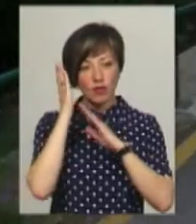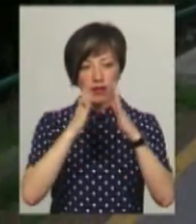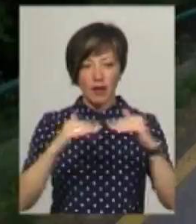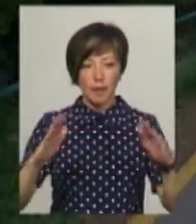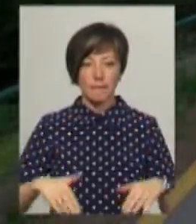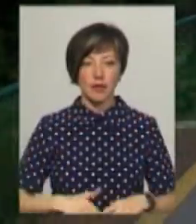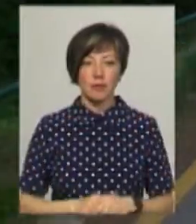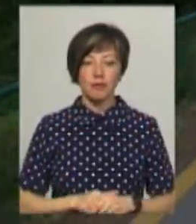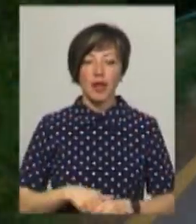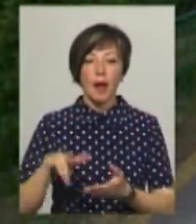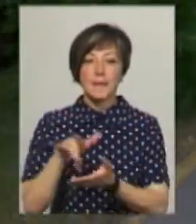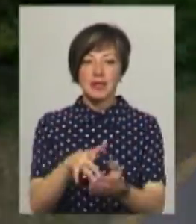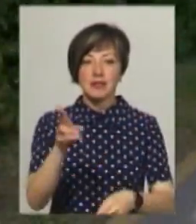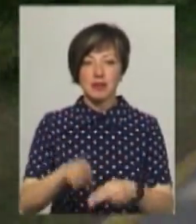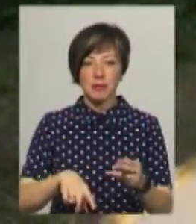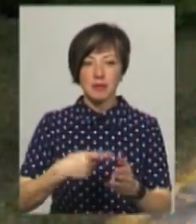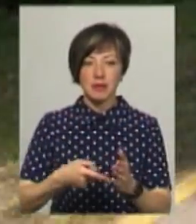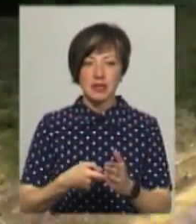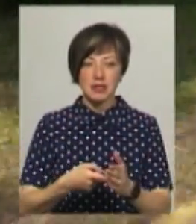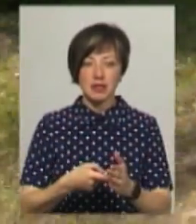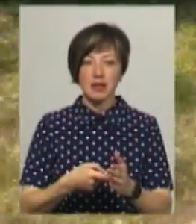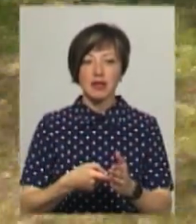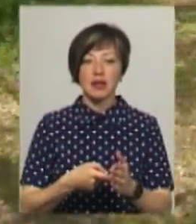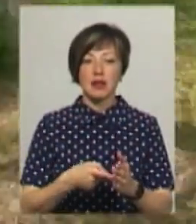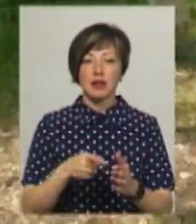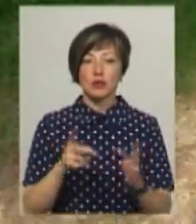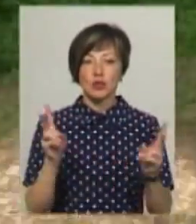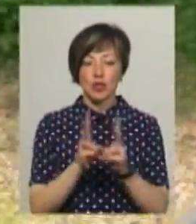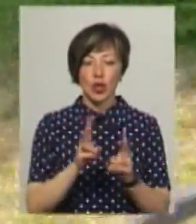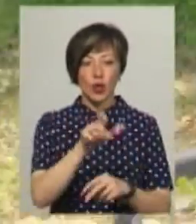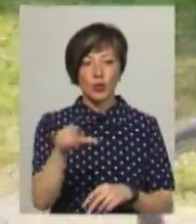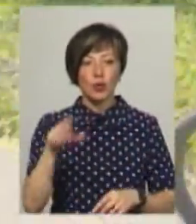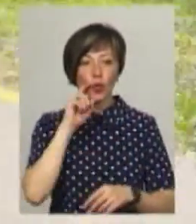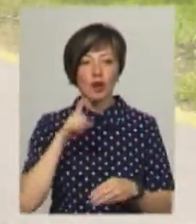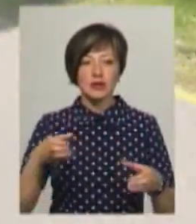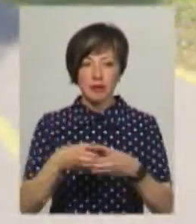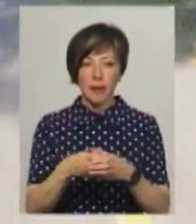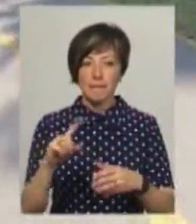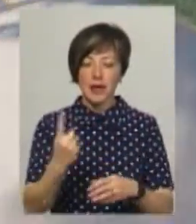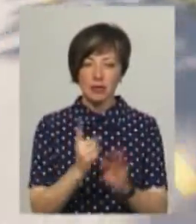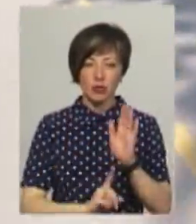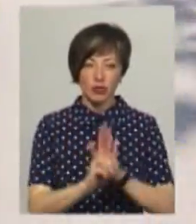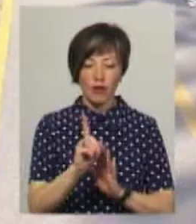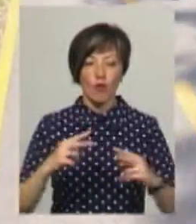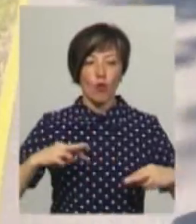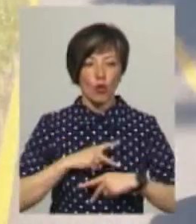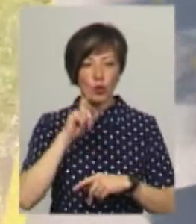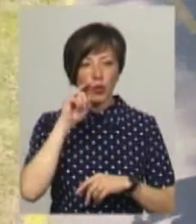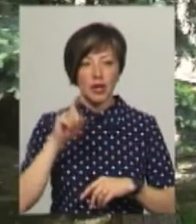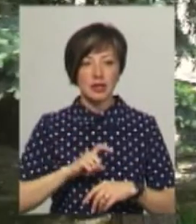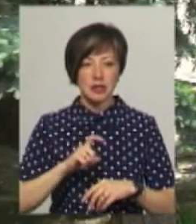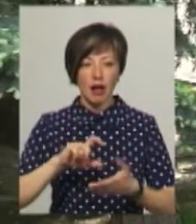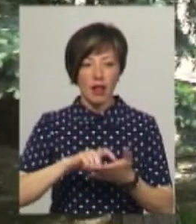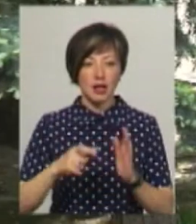кемпінгу. Мандрівка завершилася у місті Нірідьгаза, де зустрілися з людьми з української діаспори, котрі вперше започаткували в Угорщині українські